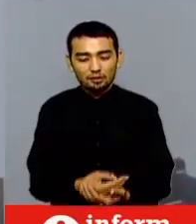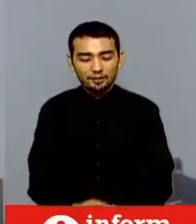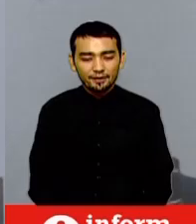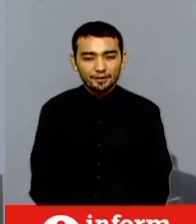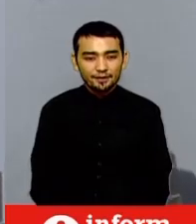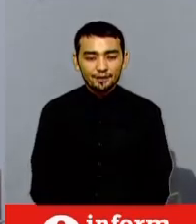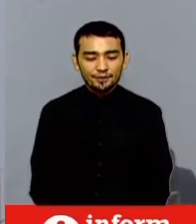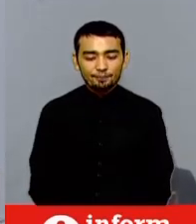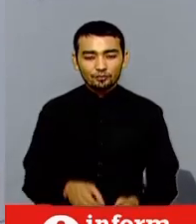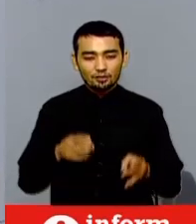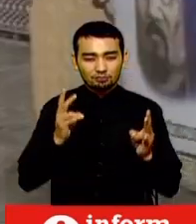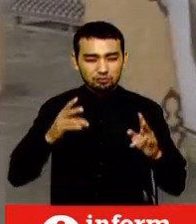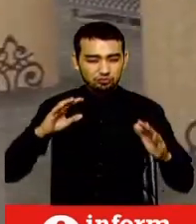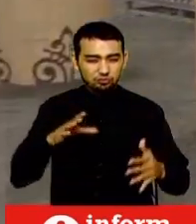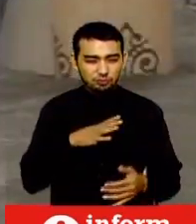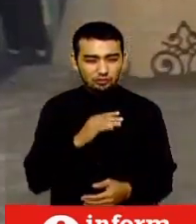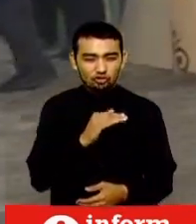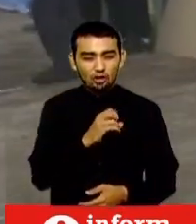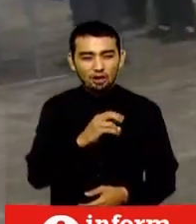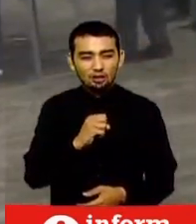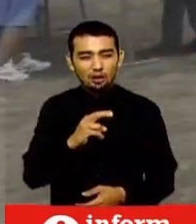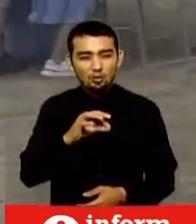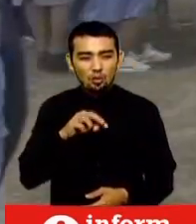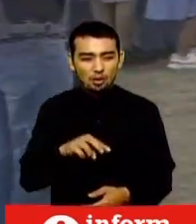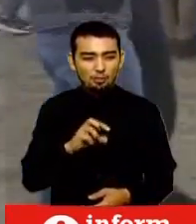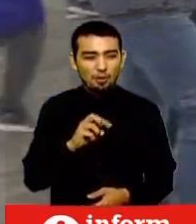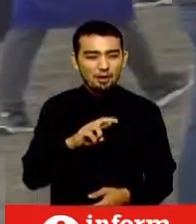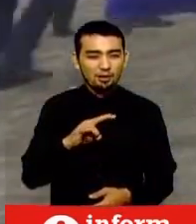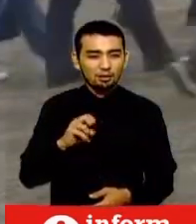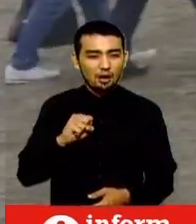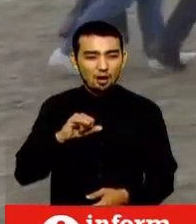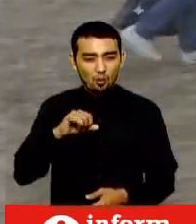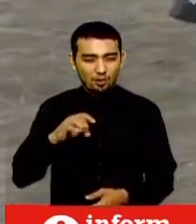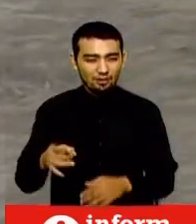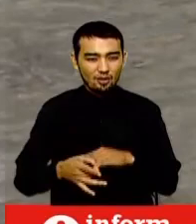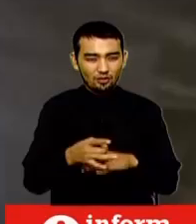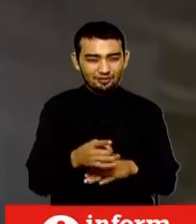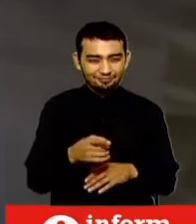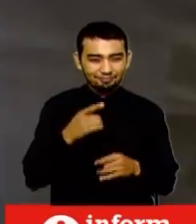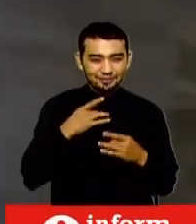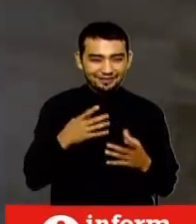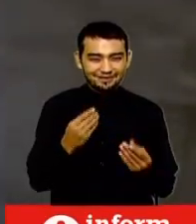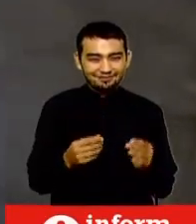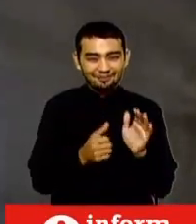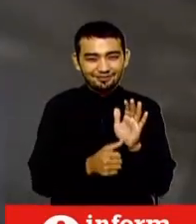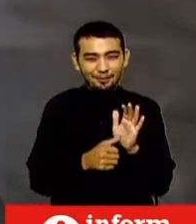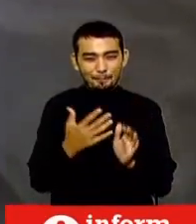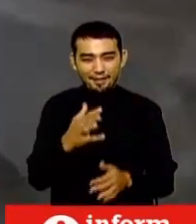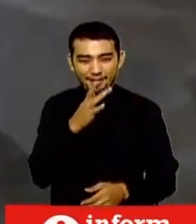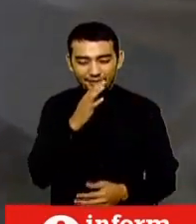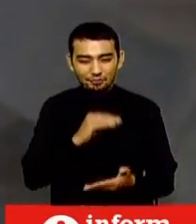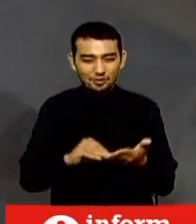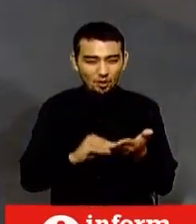Несчастный случай произошел в селе Жанаколь Баянаульского района. Там проходили торжества в честь 165-летия